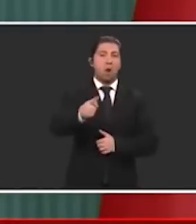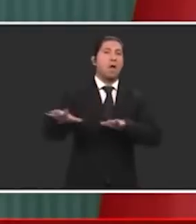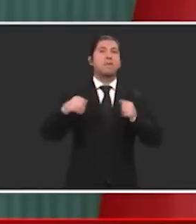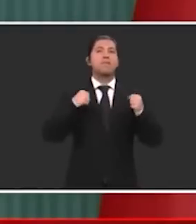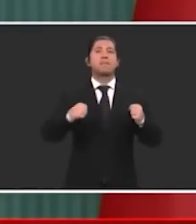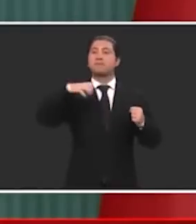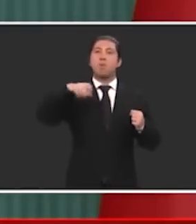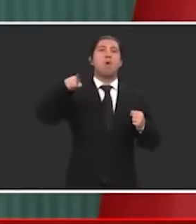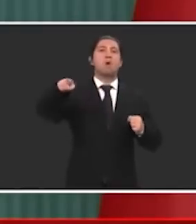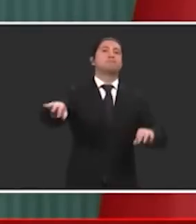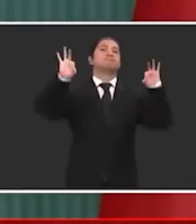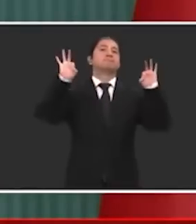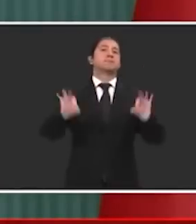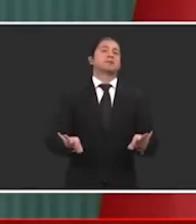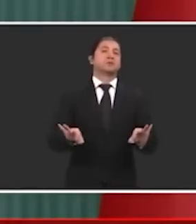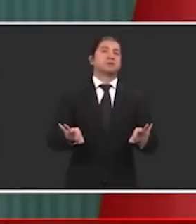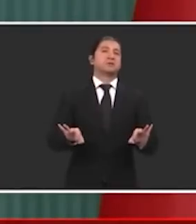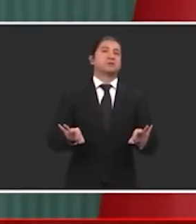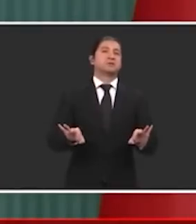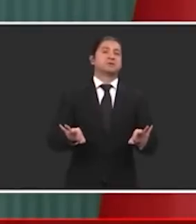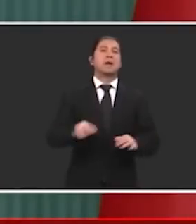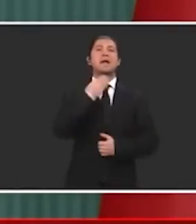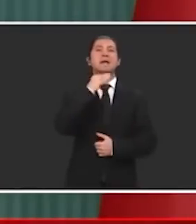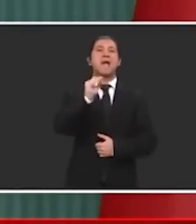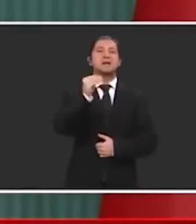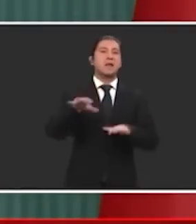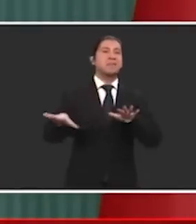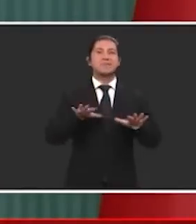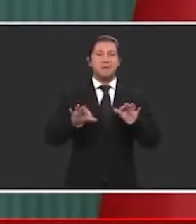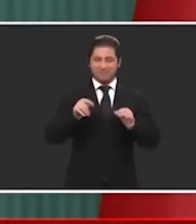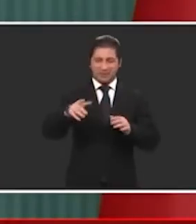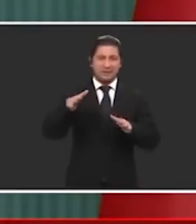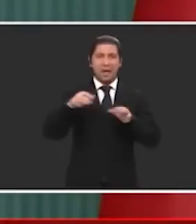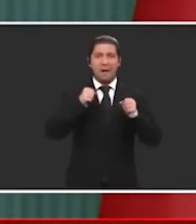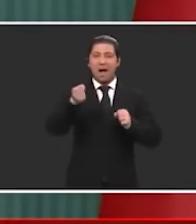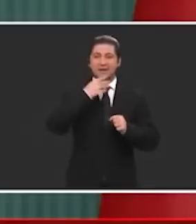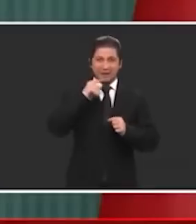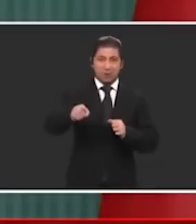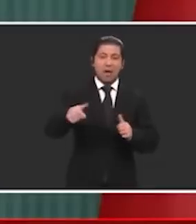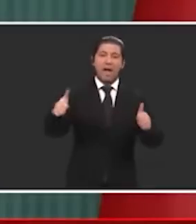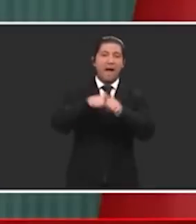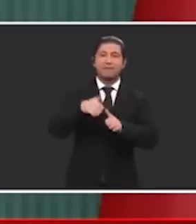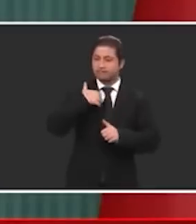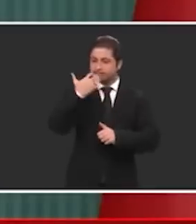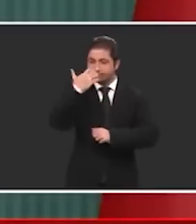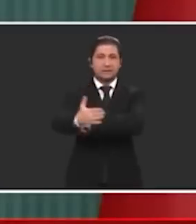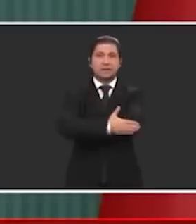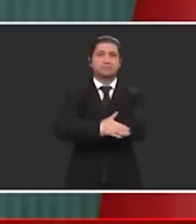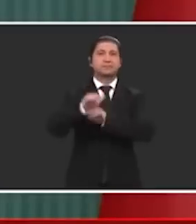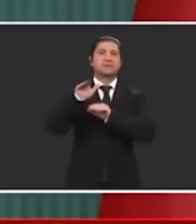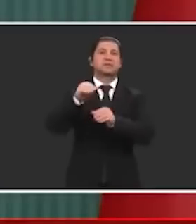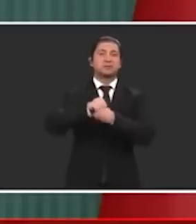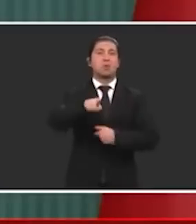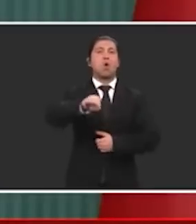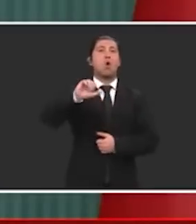bölgesinde başlatacağız. Genç depremzedelerimizin yuva kurmalarına yardımcı olacak